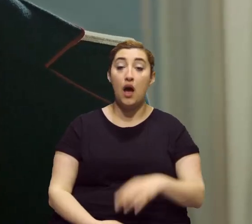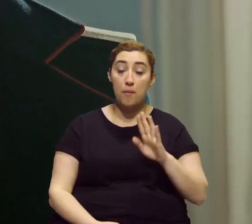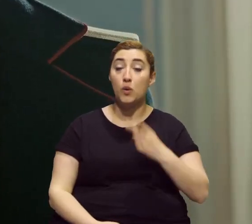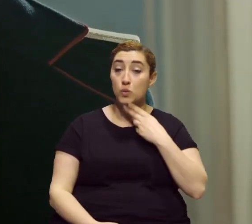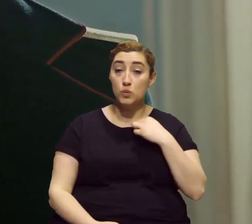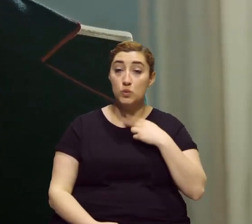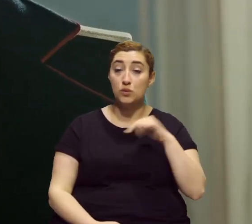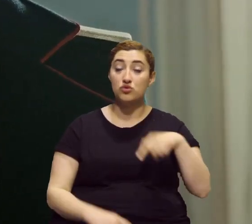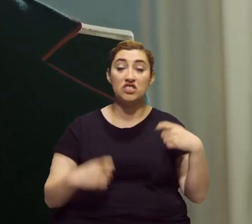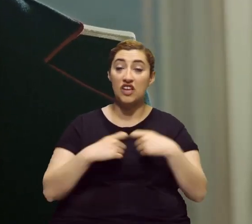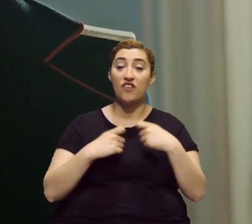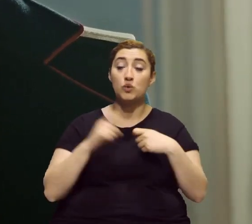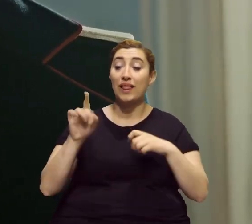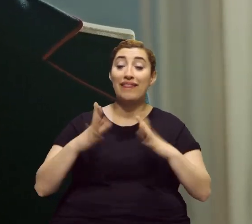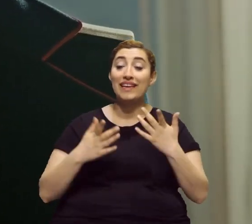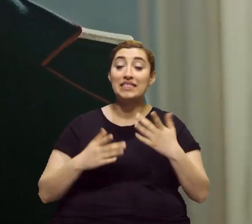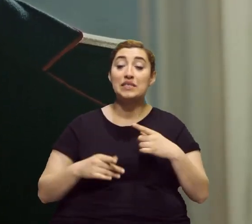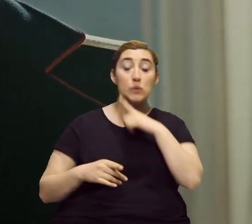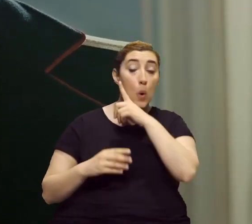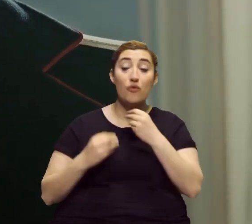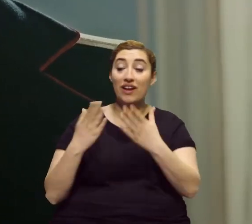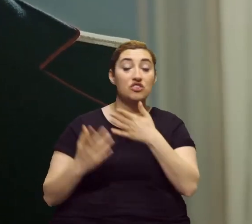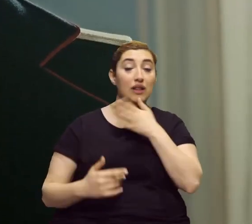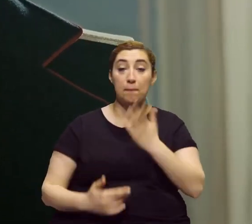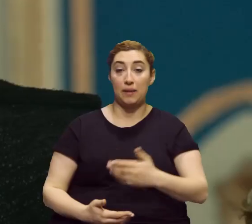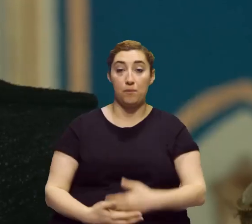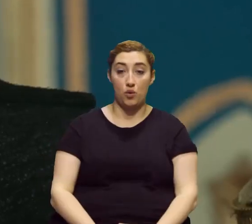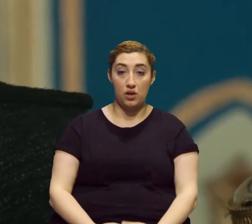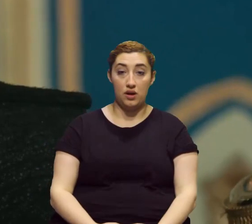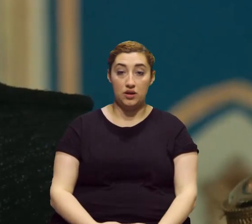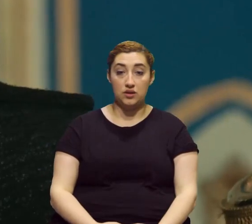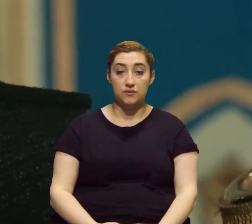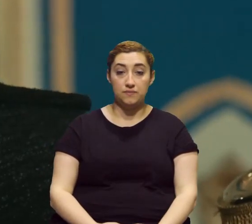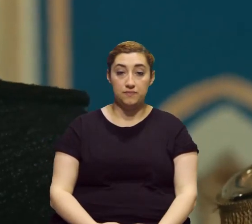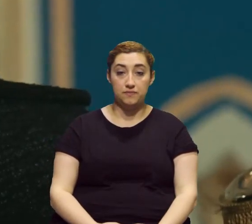Ancak Ruslar bu savaşın onlara ne tür zorluklar getireceğini bilmiyorlar.